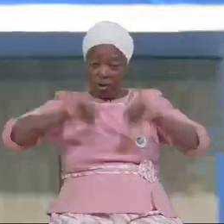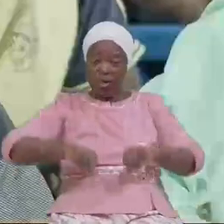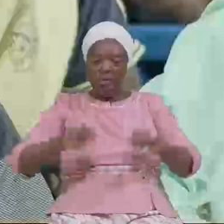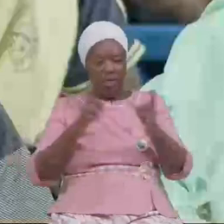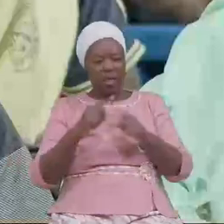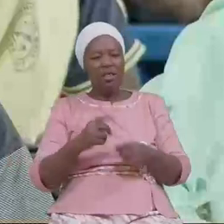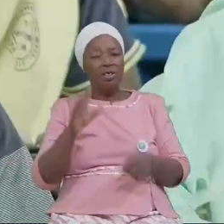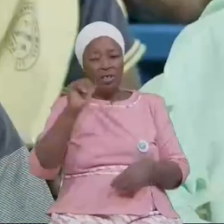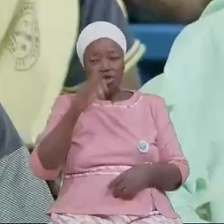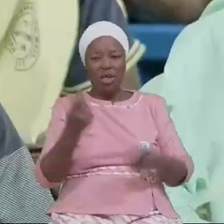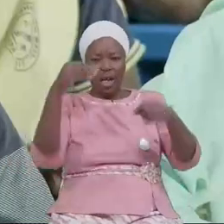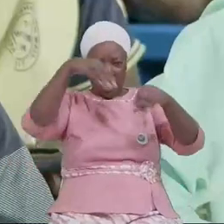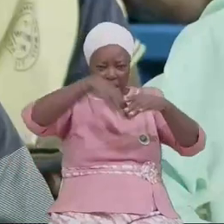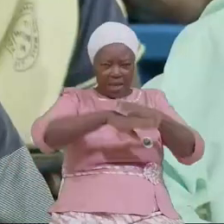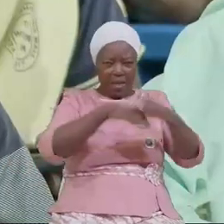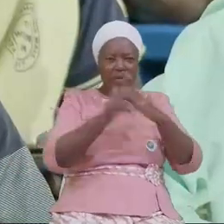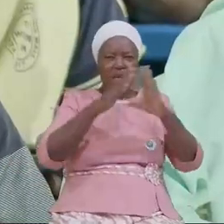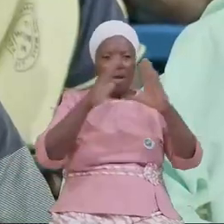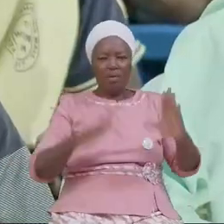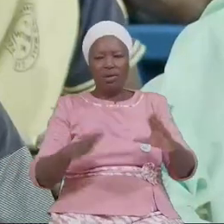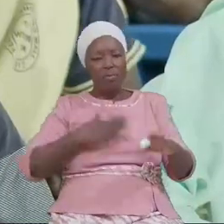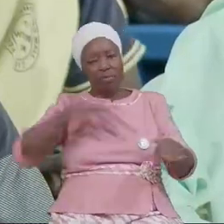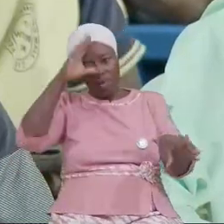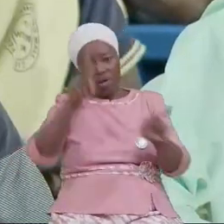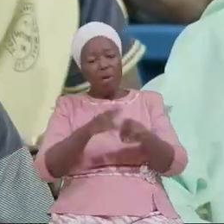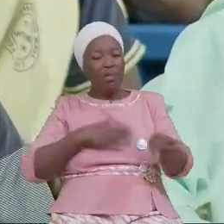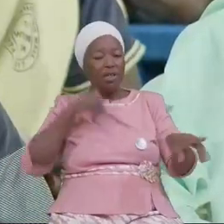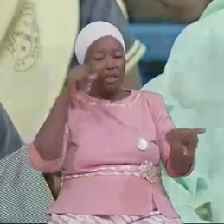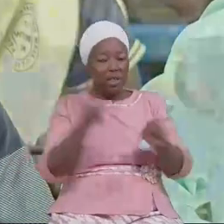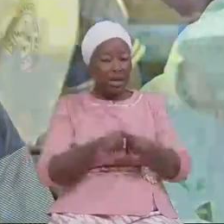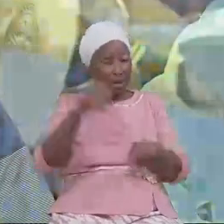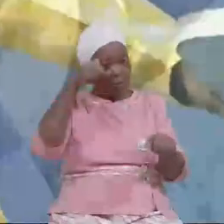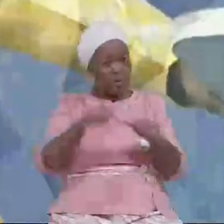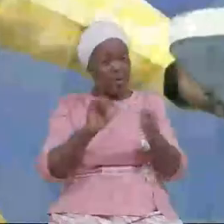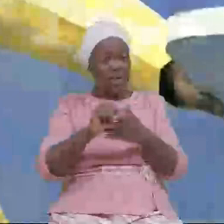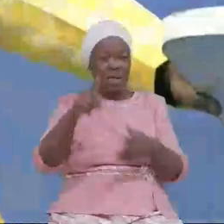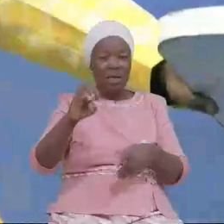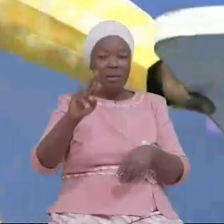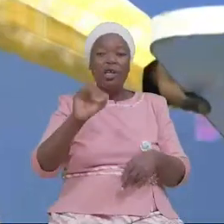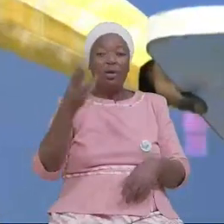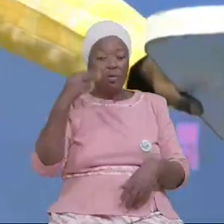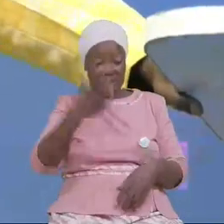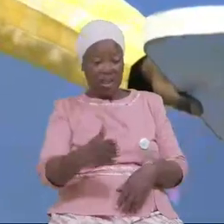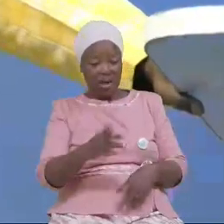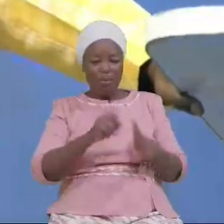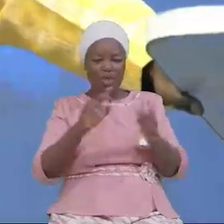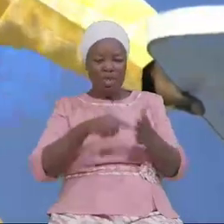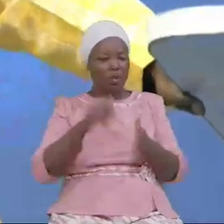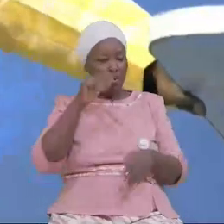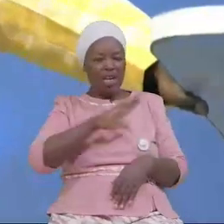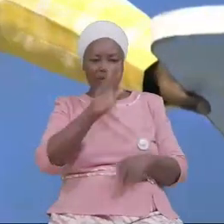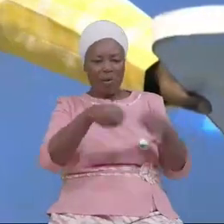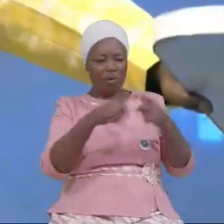maison. Frères et sœurs, Pierre était là, elle n'est pas allée vers Pierre. Jean-Jacques était